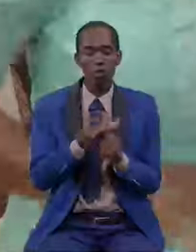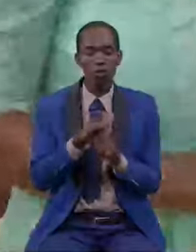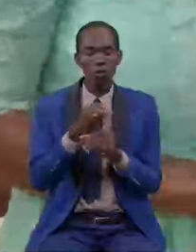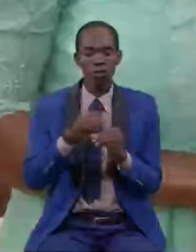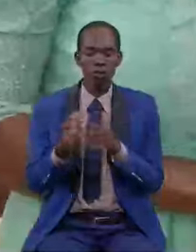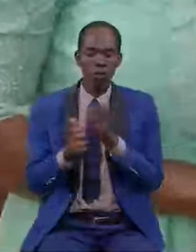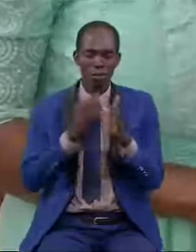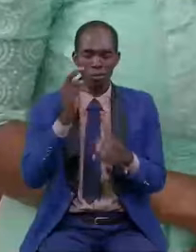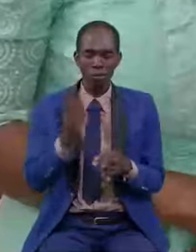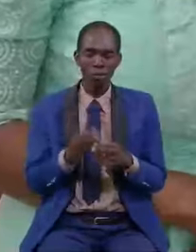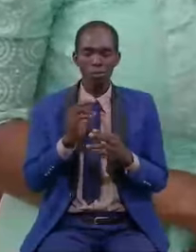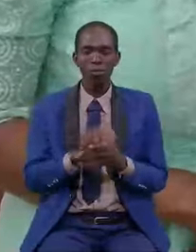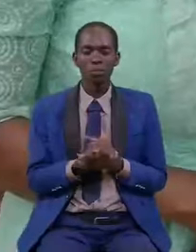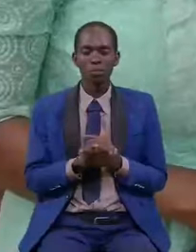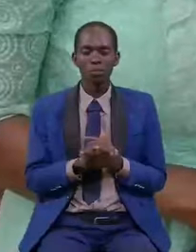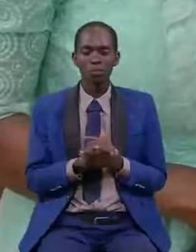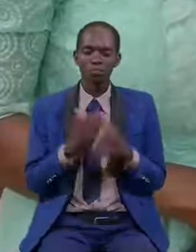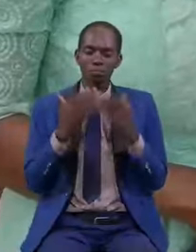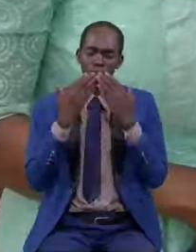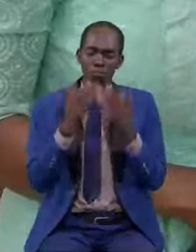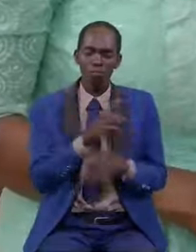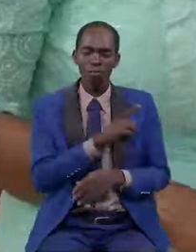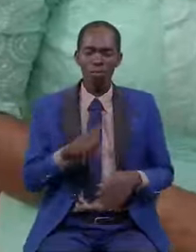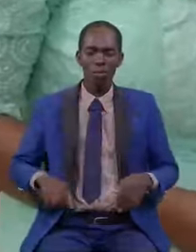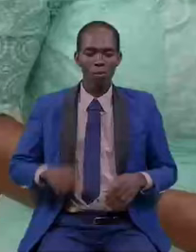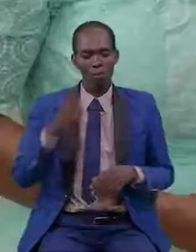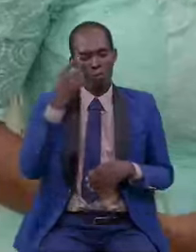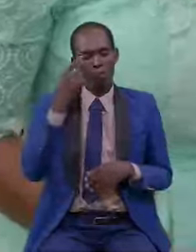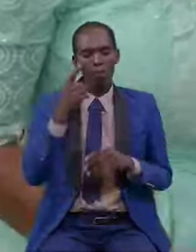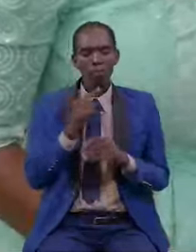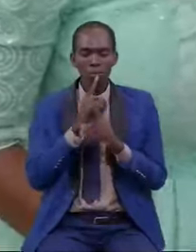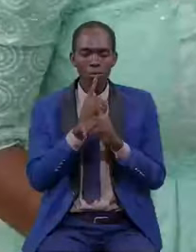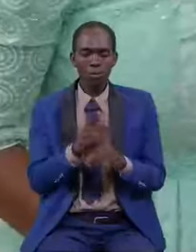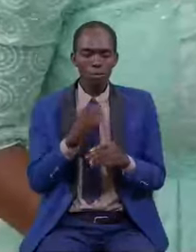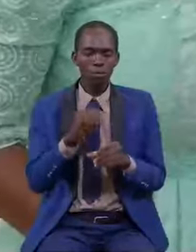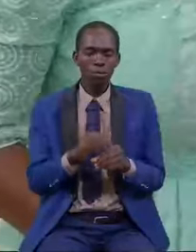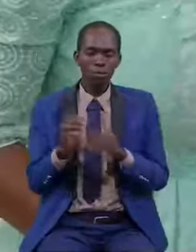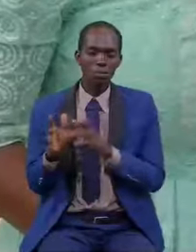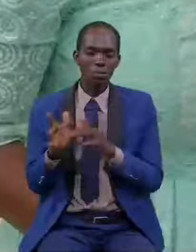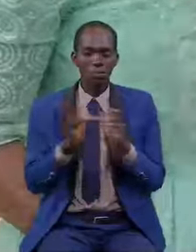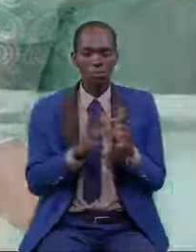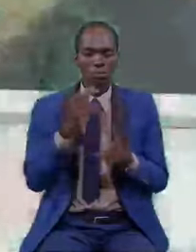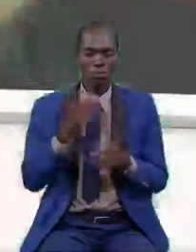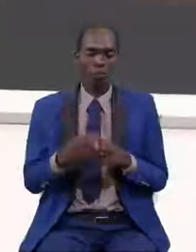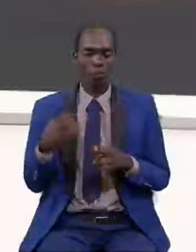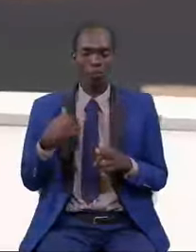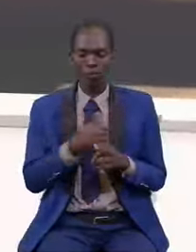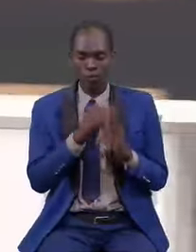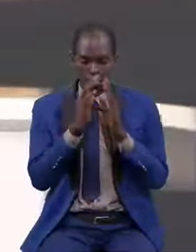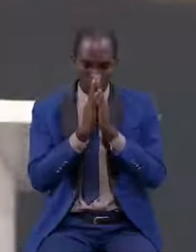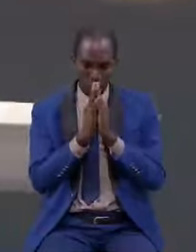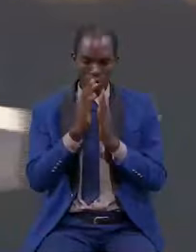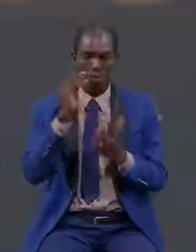suffisance au nom de Jésus-Christ. Merci Seigneur pour la réponse. Au nom de Jésus, nous